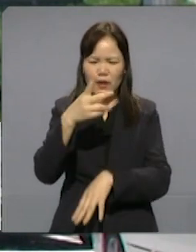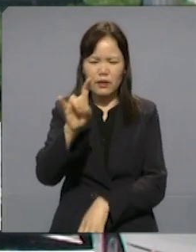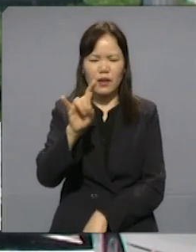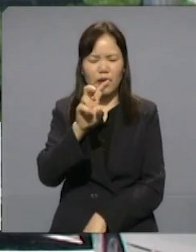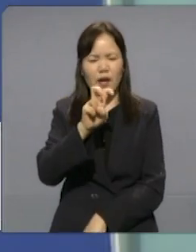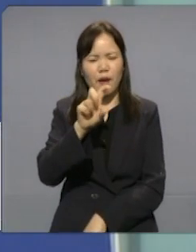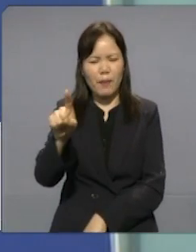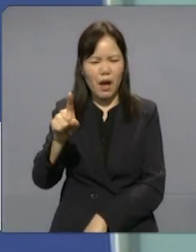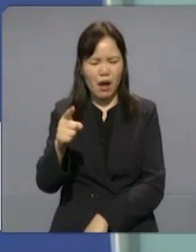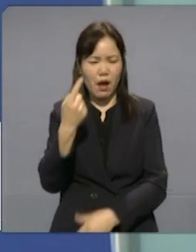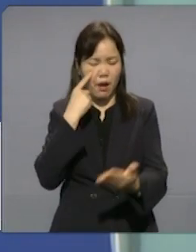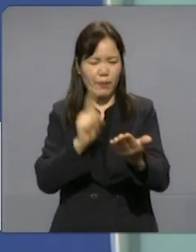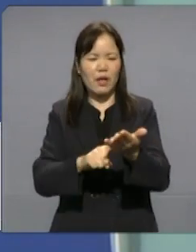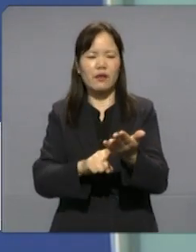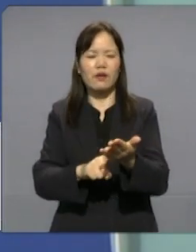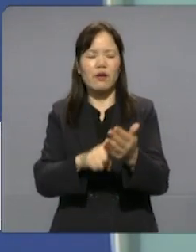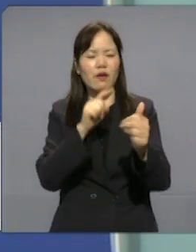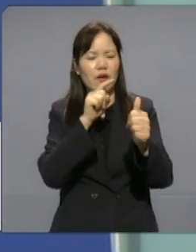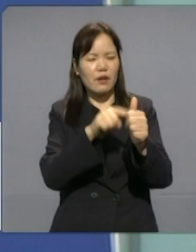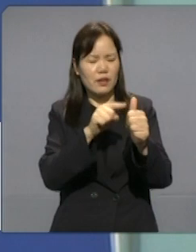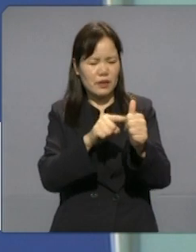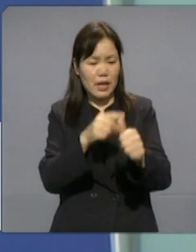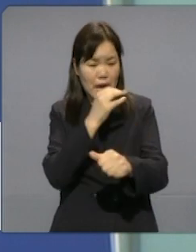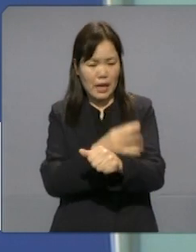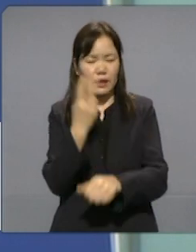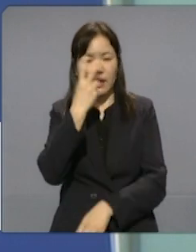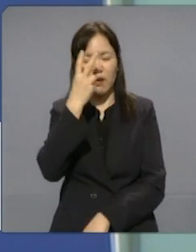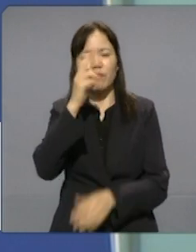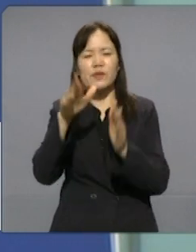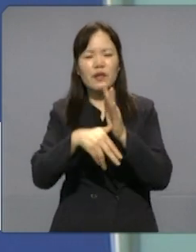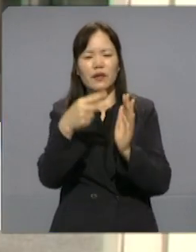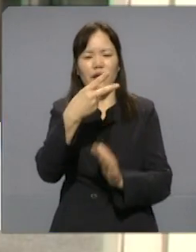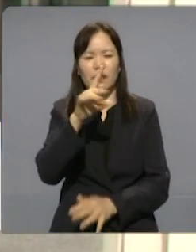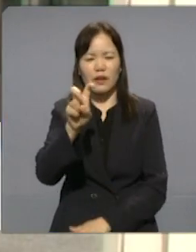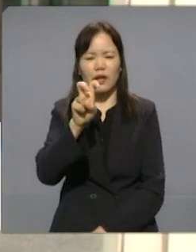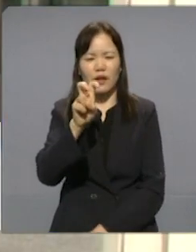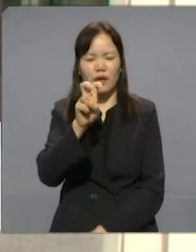발견했습니다. A씨는 마약 간이 검사에서 대마